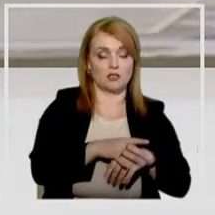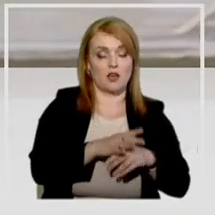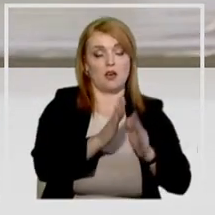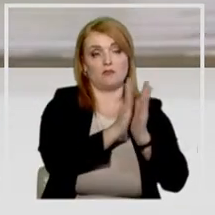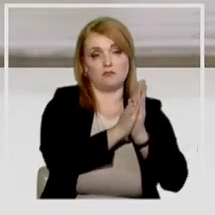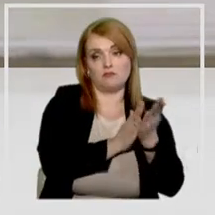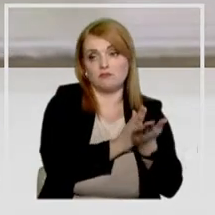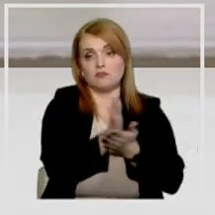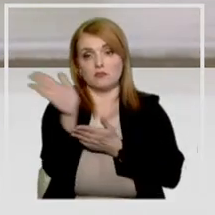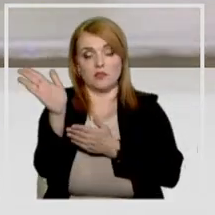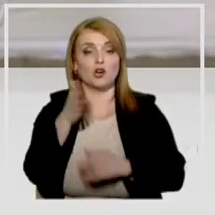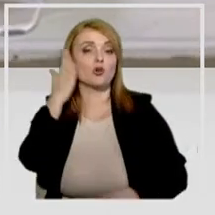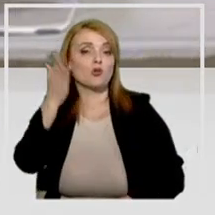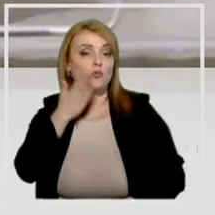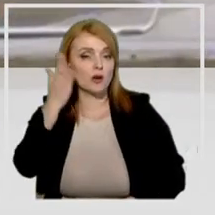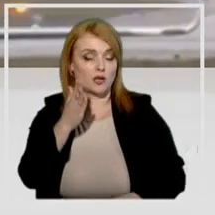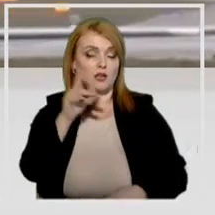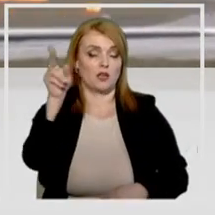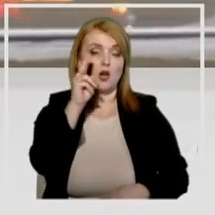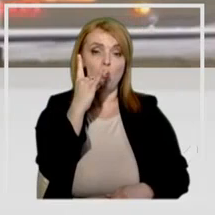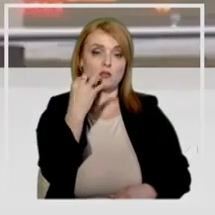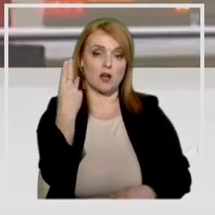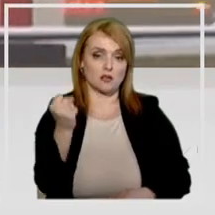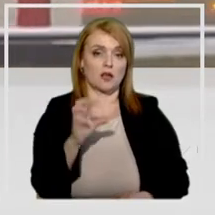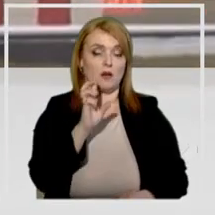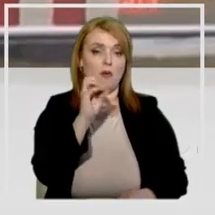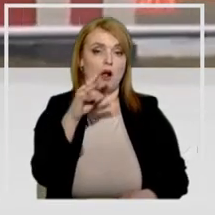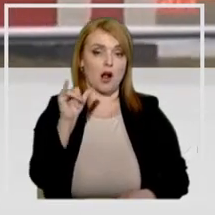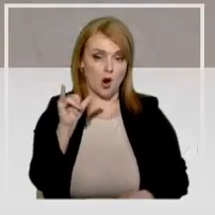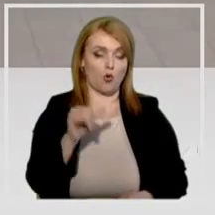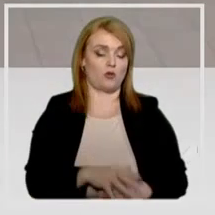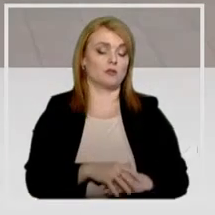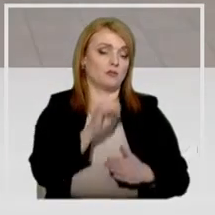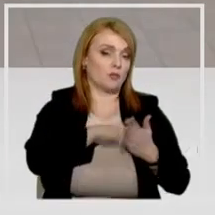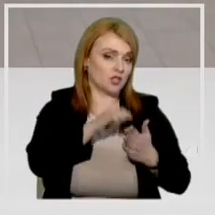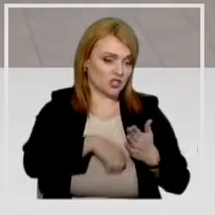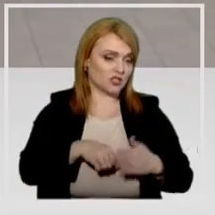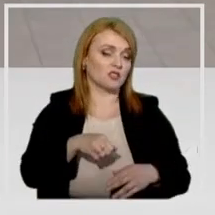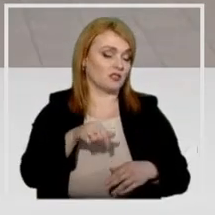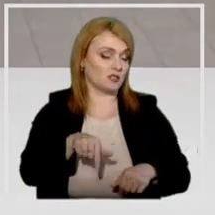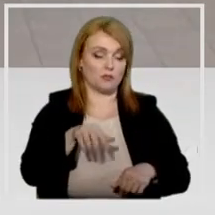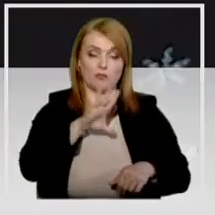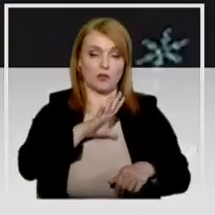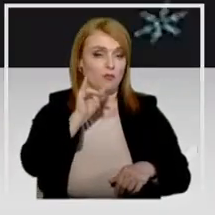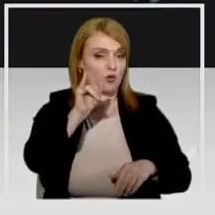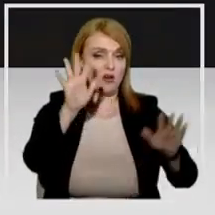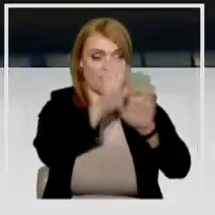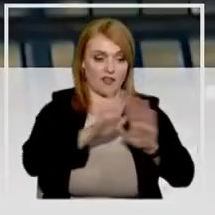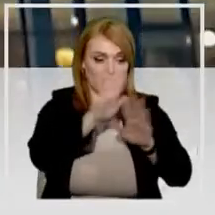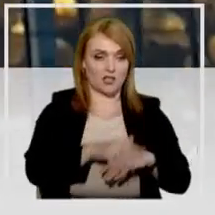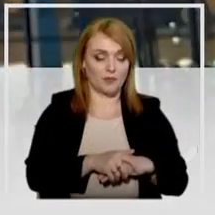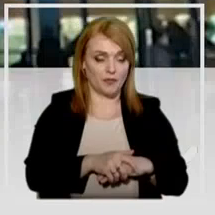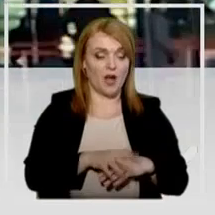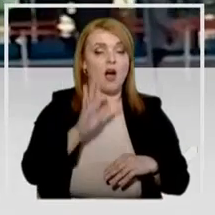spre aeroporturi din România, la Constanța și Bacău. Nici cursele aeriene între Chișinău și București nu s-au mai făcut